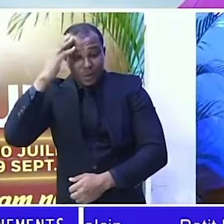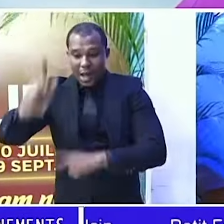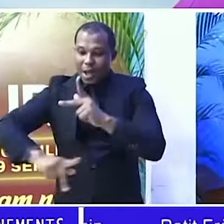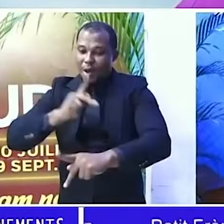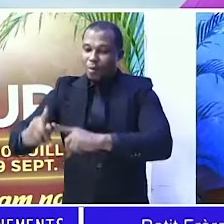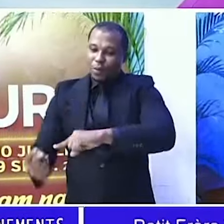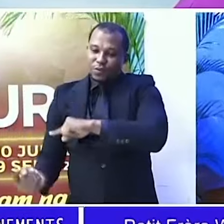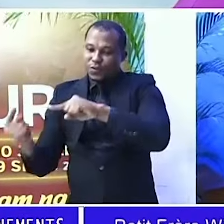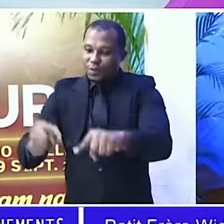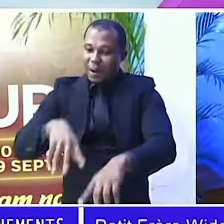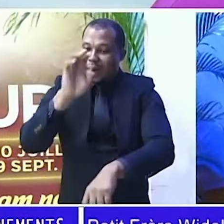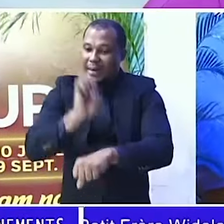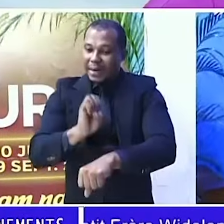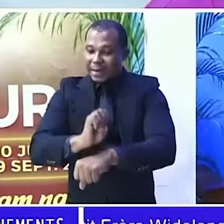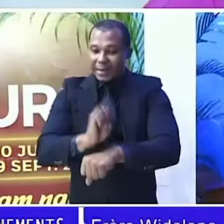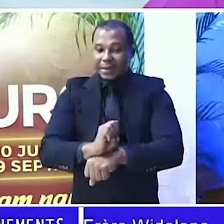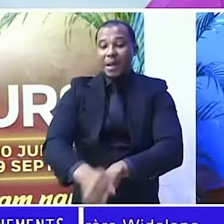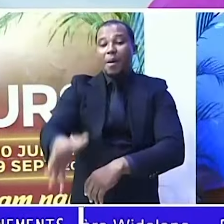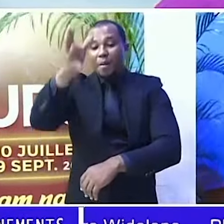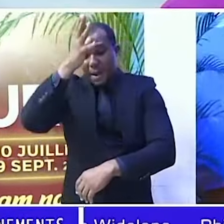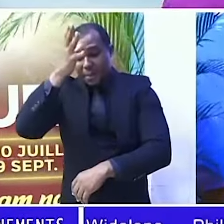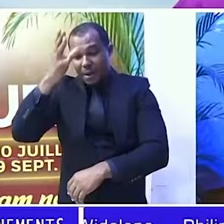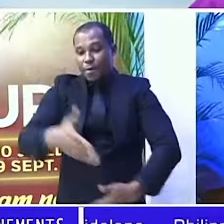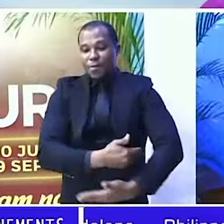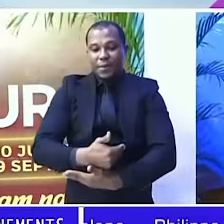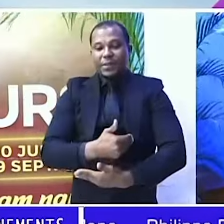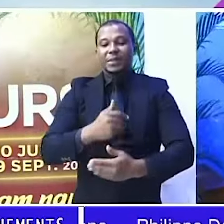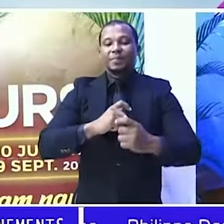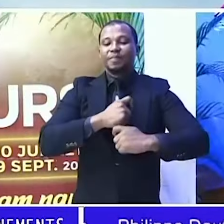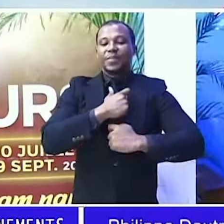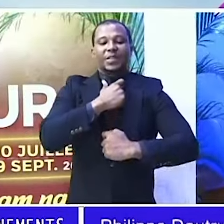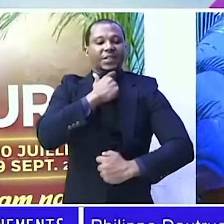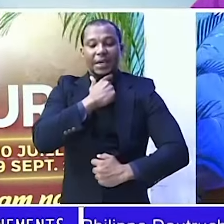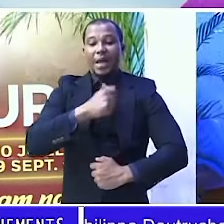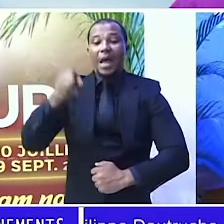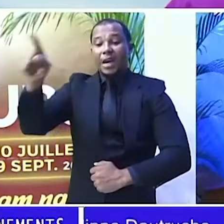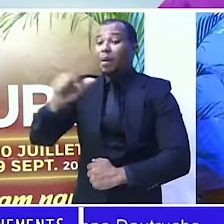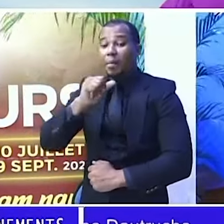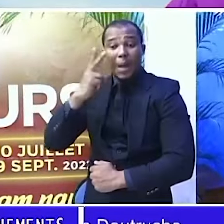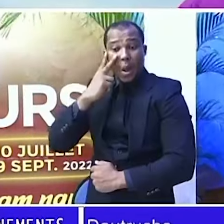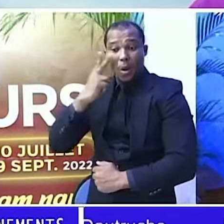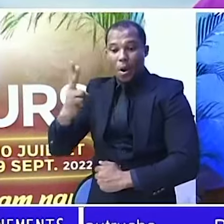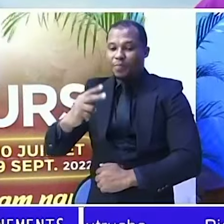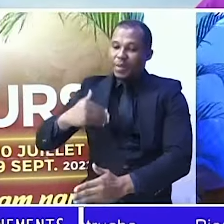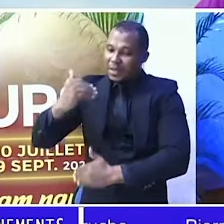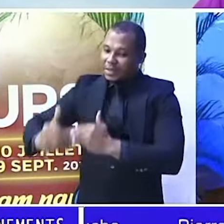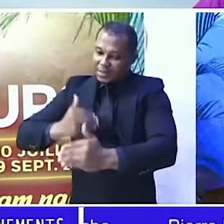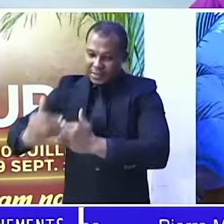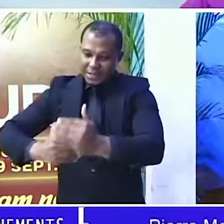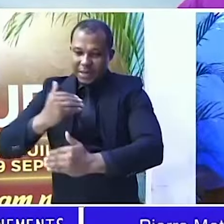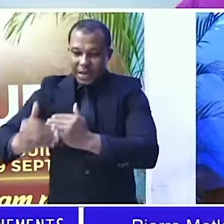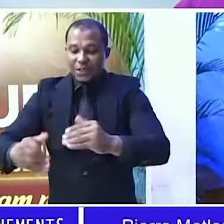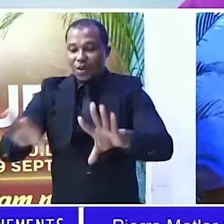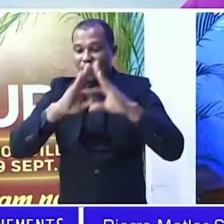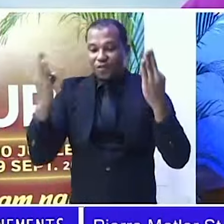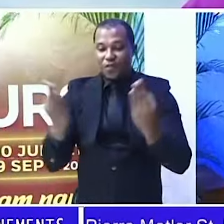papa petit a cravate nan kou yo. De rentan wè sa wè. De content ouais comme si génération moun famille